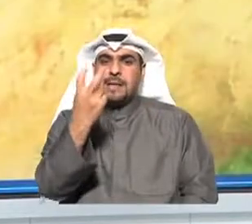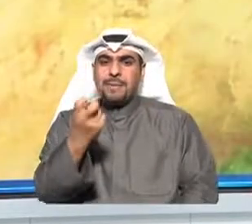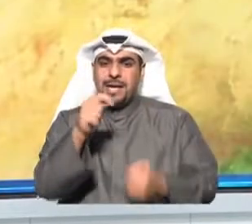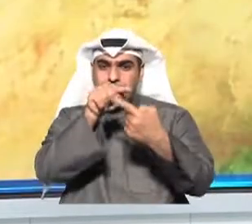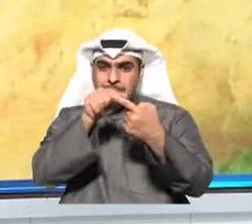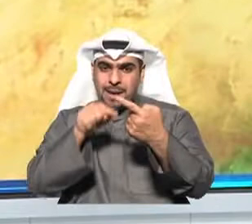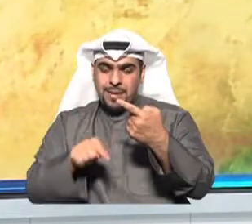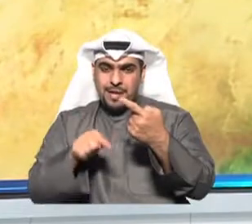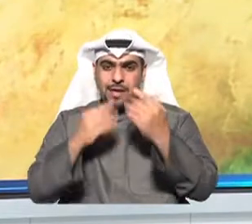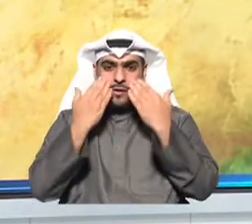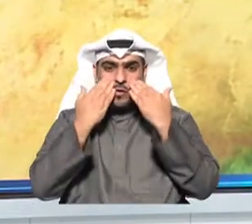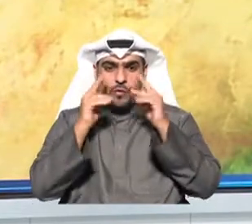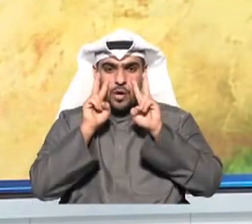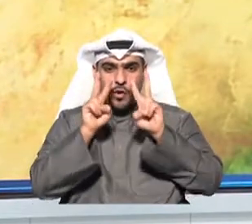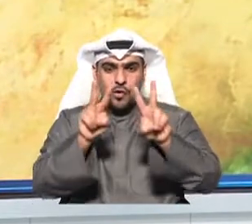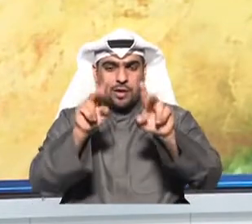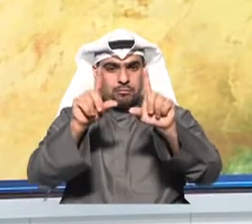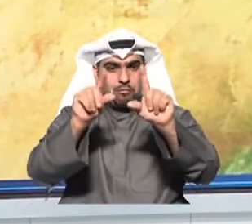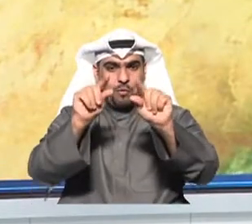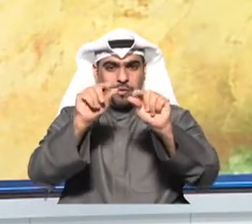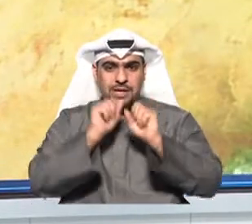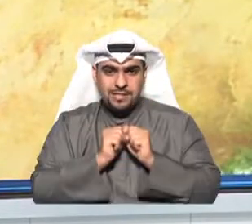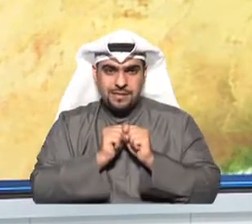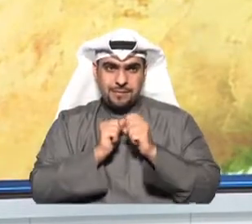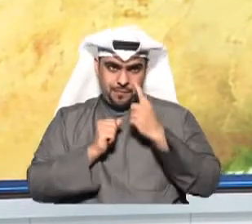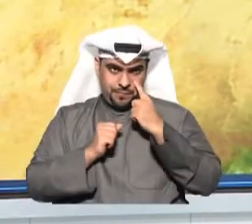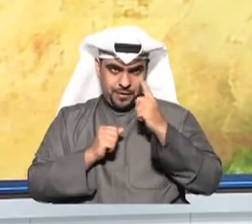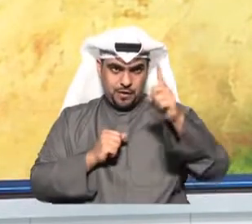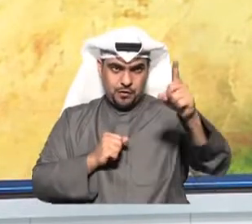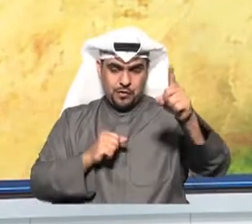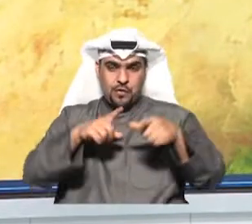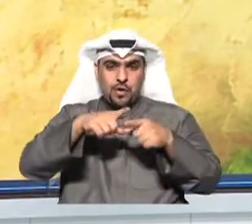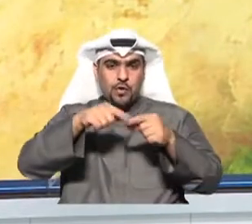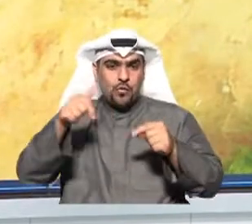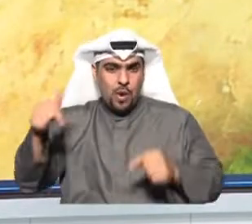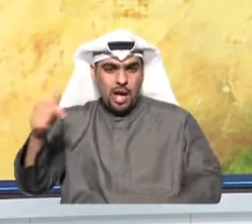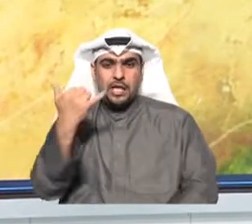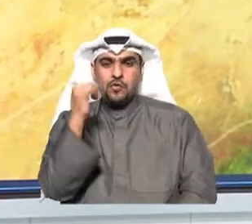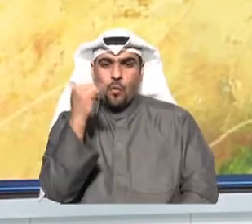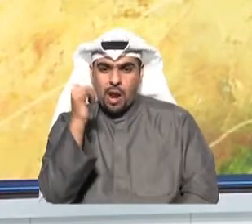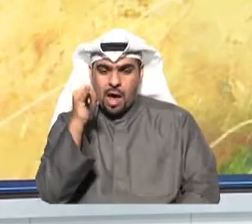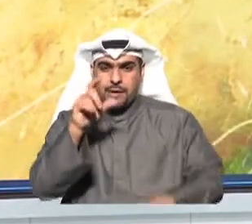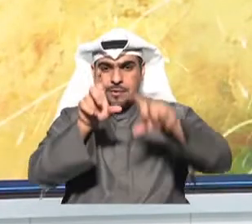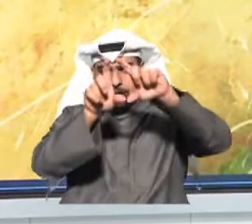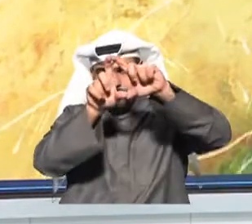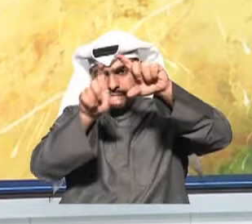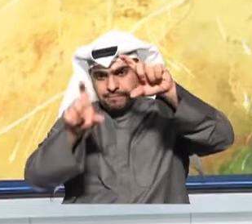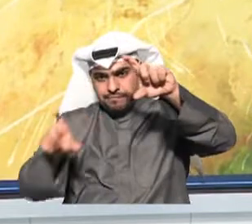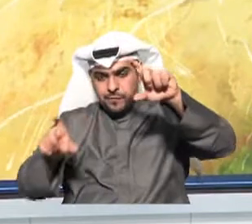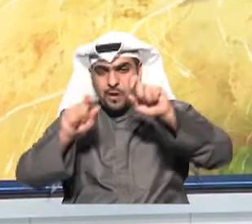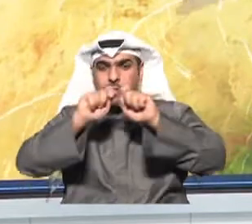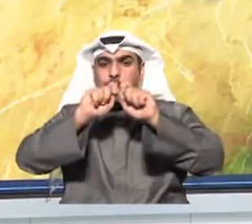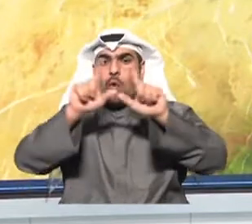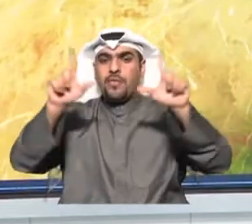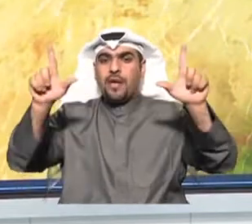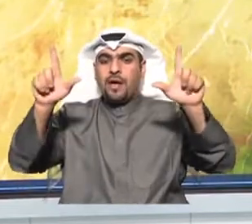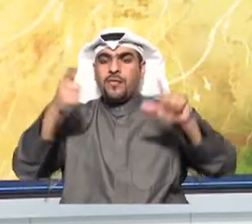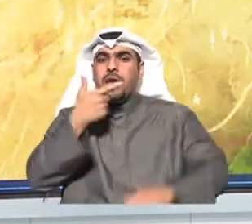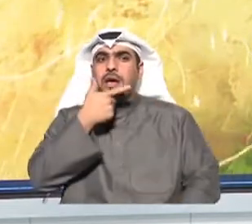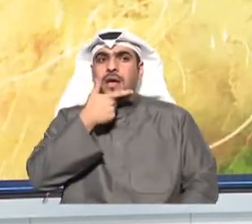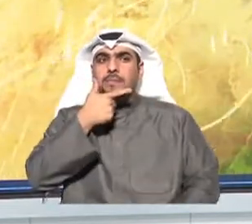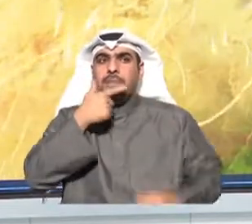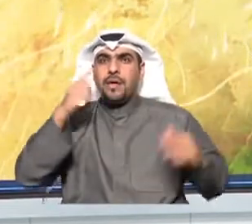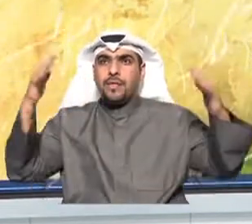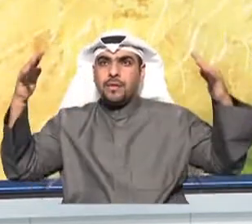كيلو. صورة الأغمار الصناعية توضح تكاثر بعض السحب المتفرقة، والسبب يعود تعمق منخفض جوي مؤثر